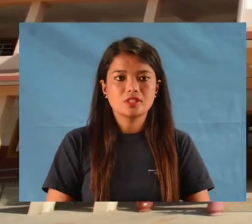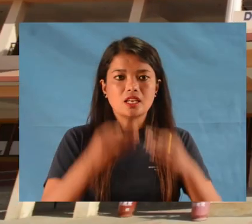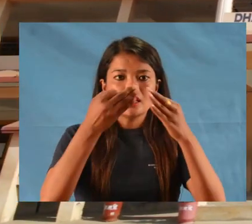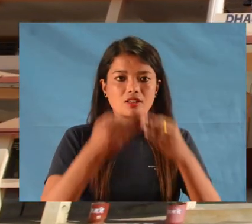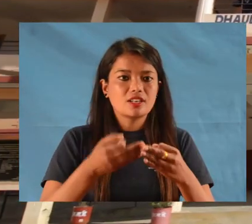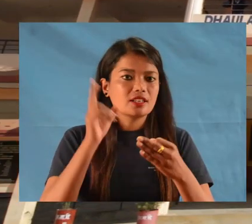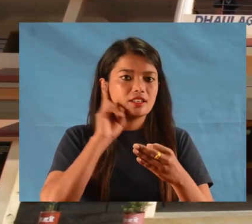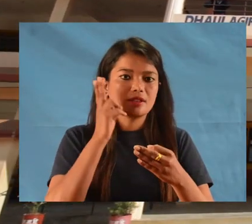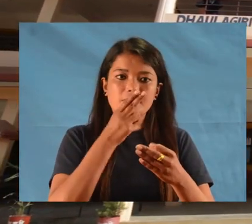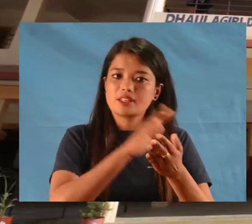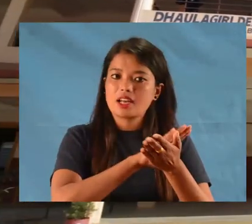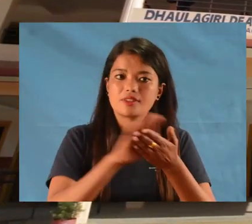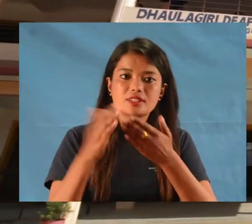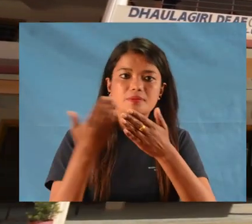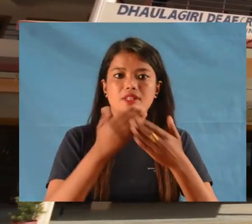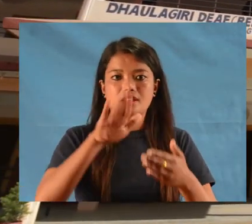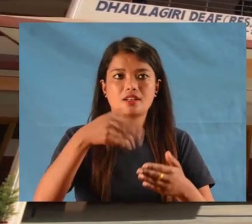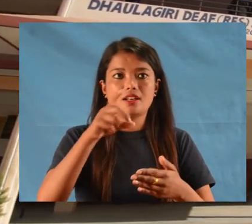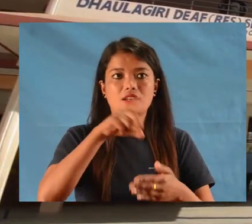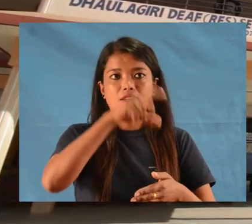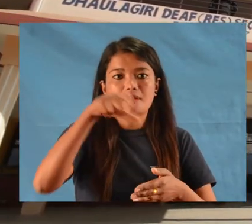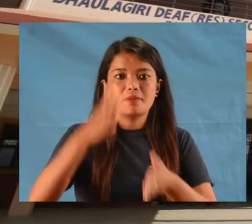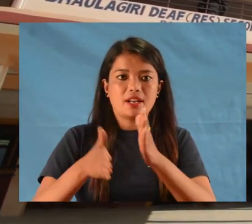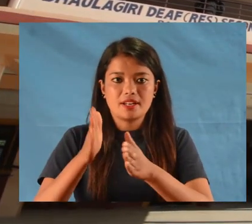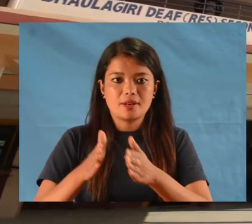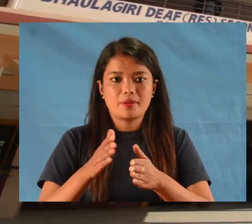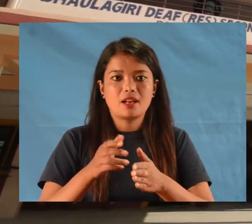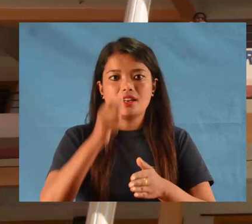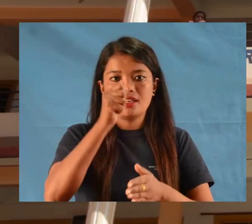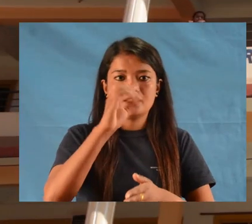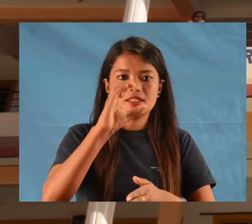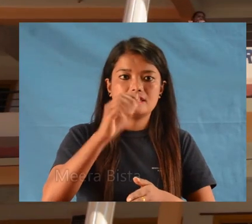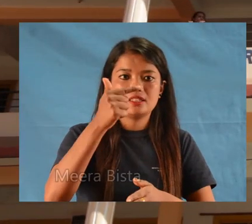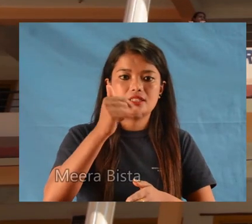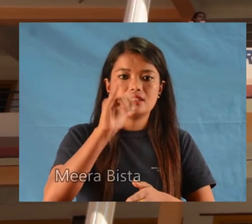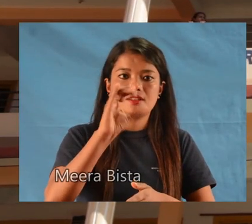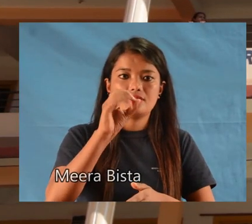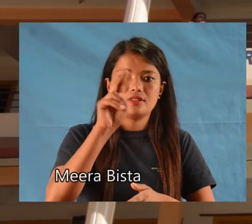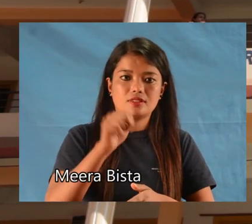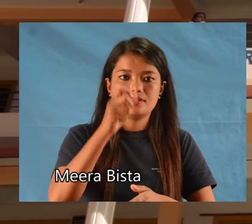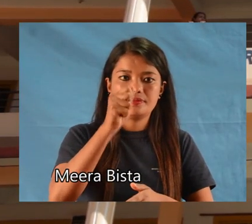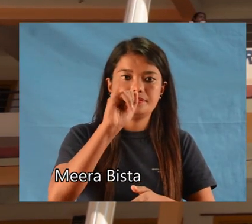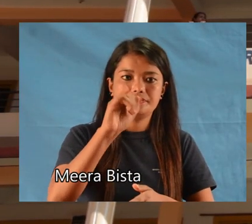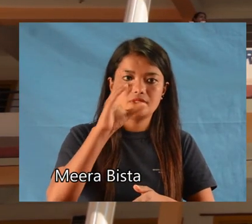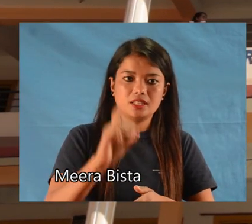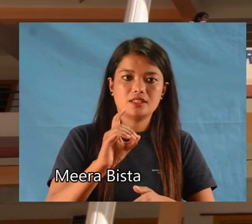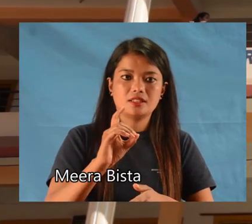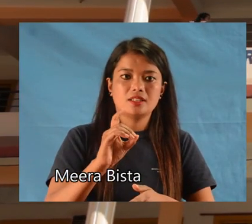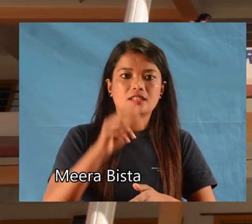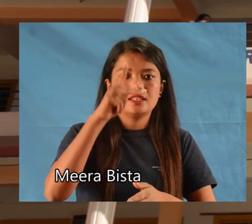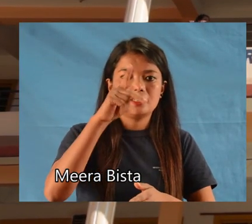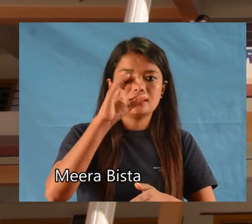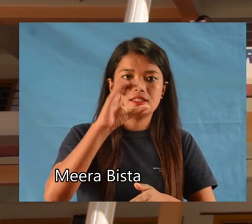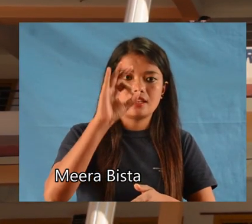दहुलागेरी बहिरा आवास्य विध्यालायलाए प्लान नेपाल, आक्शन एड, कादूरी चारिटेबल फाउंडेशन होंकंग,